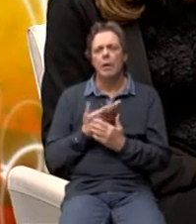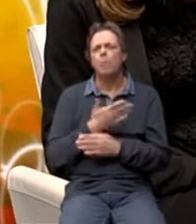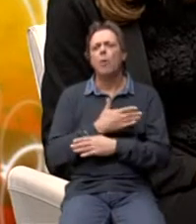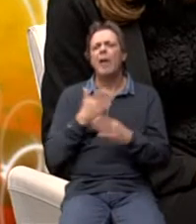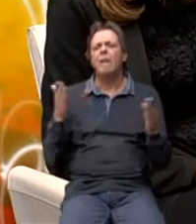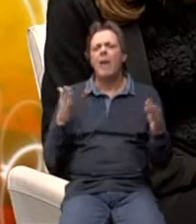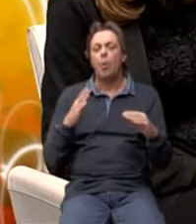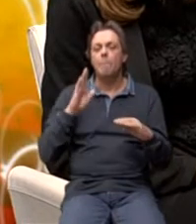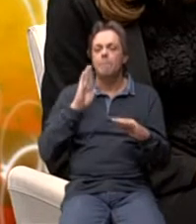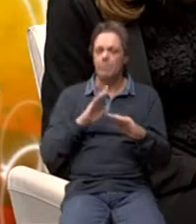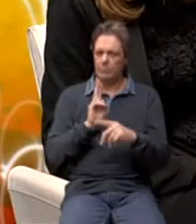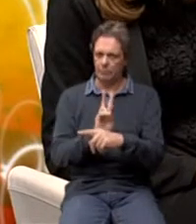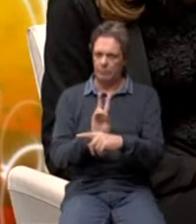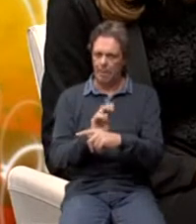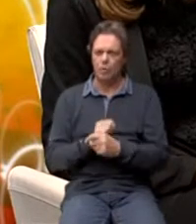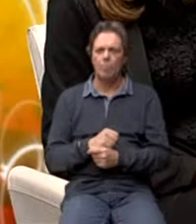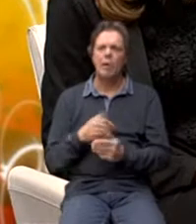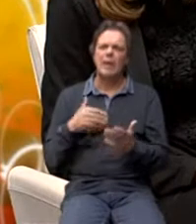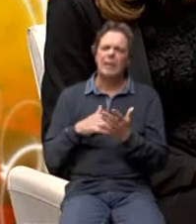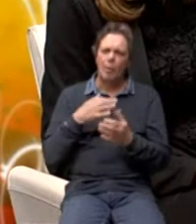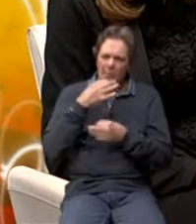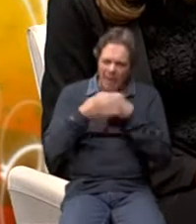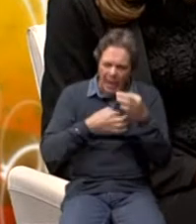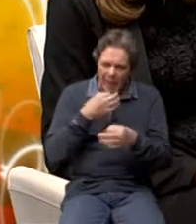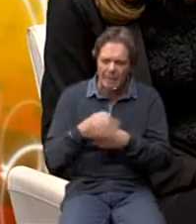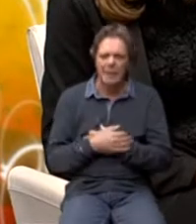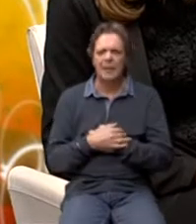velikom paskom. Trebalo bi se analizirati,